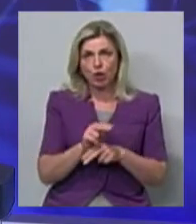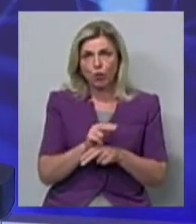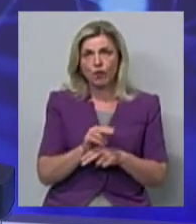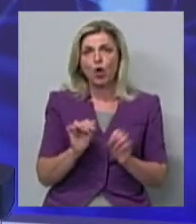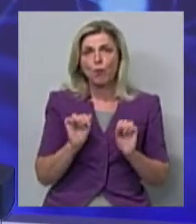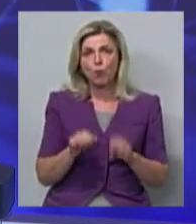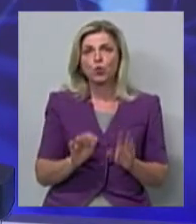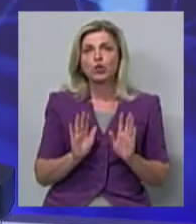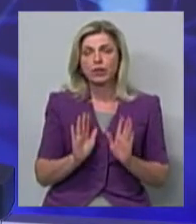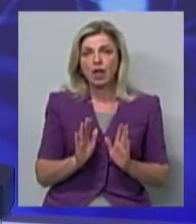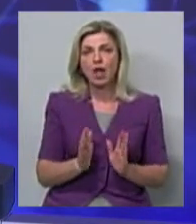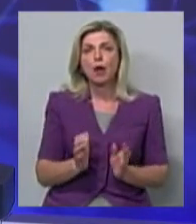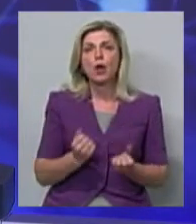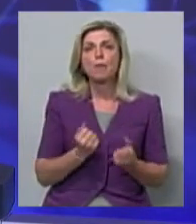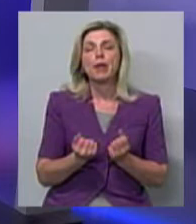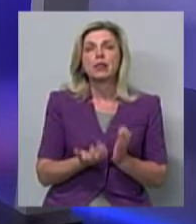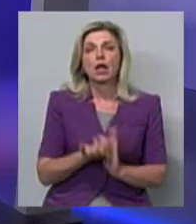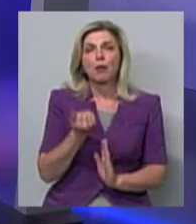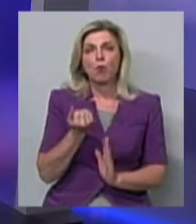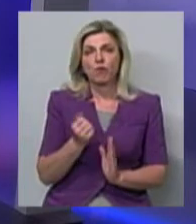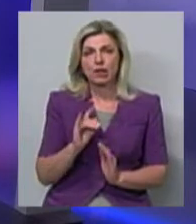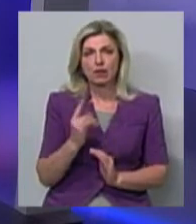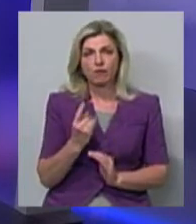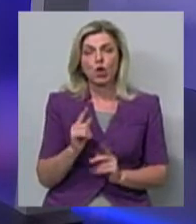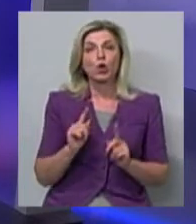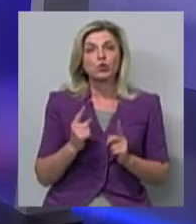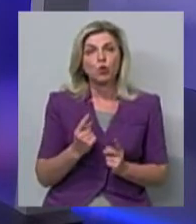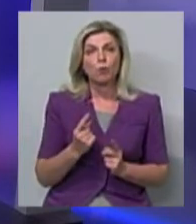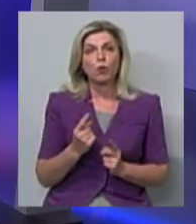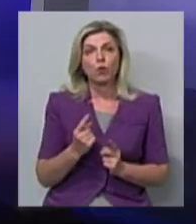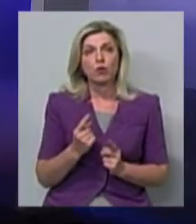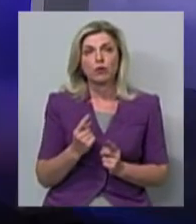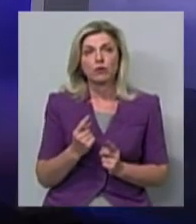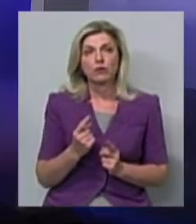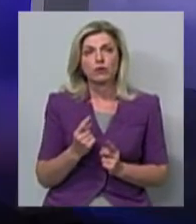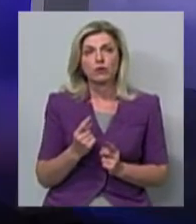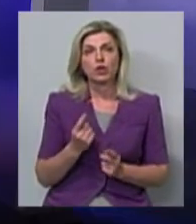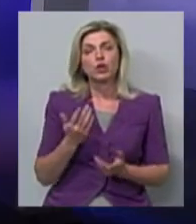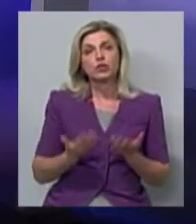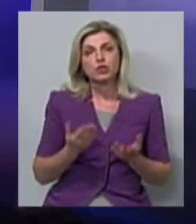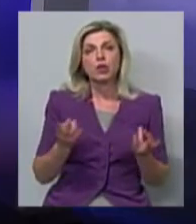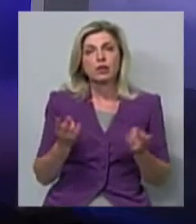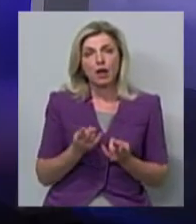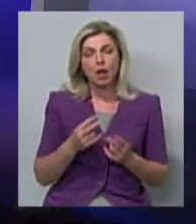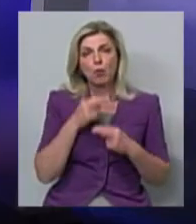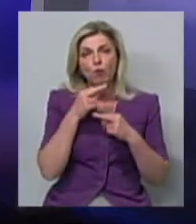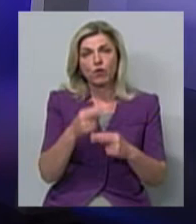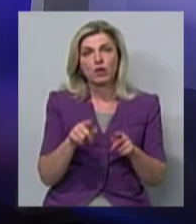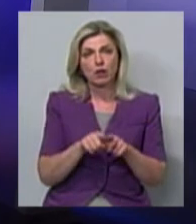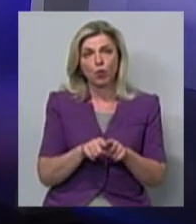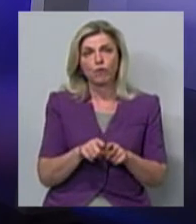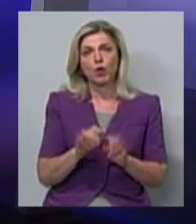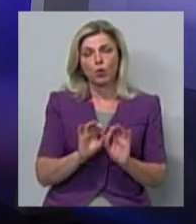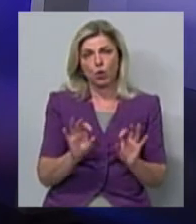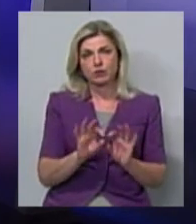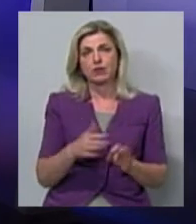можна лише підтримувати дитину. Чому тоді приділяється і чи треба приділяти таку увагу? Роз'ясніть, будь